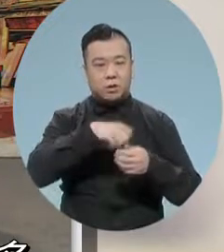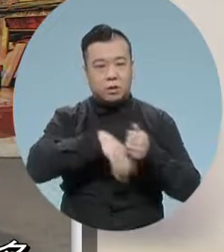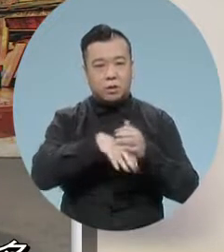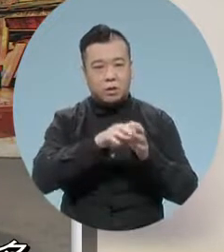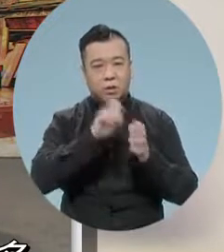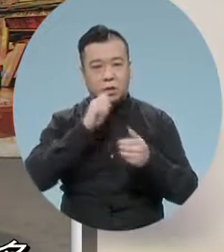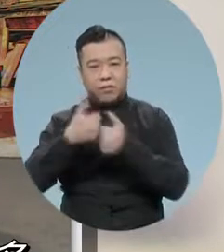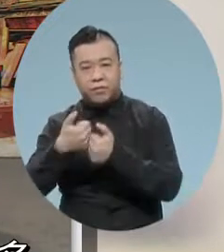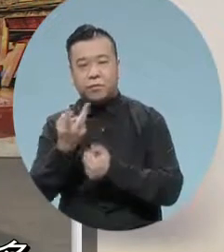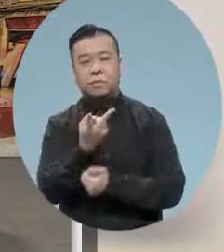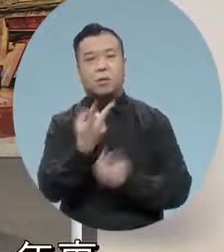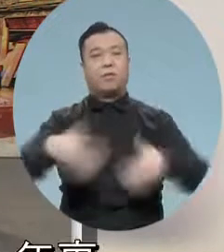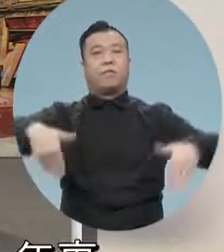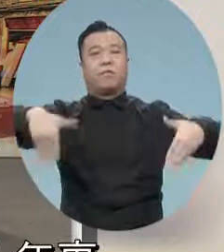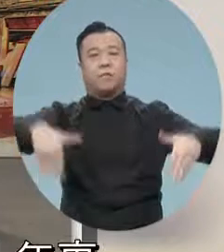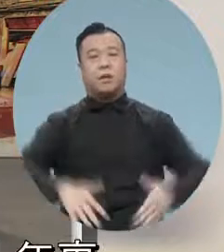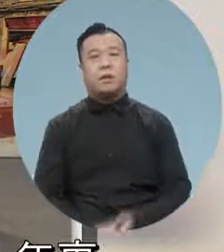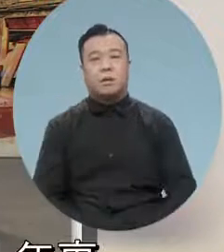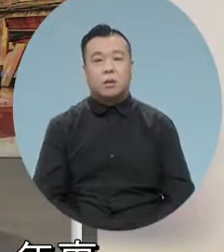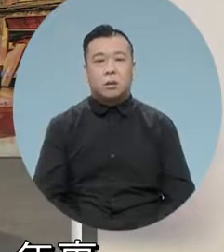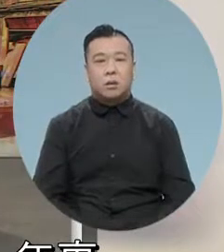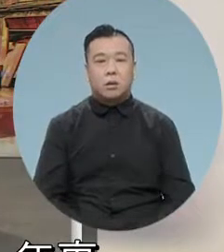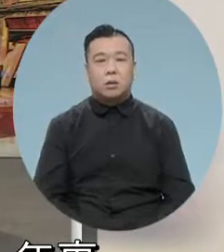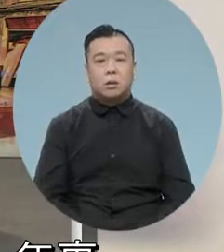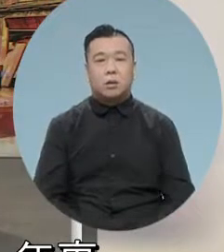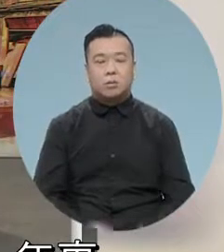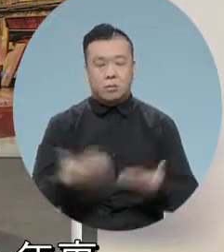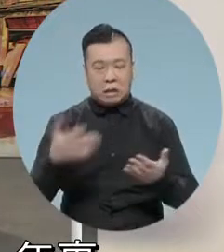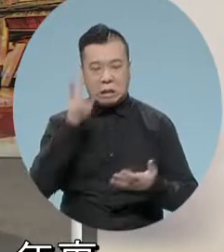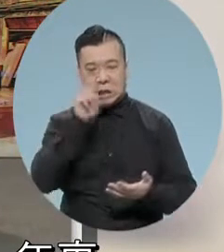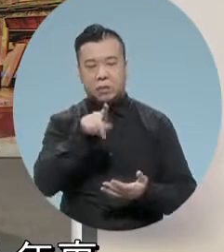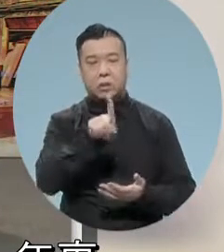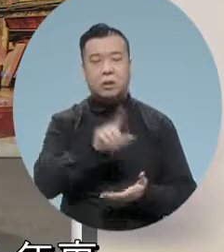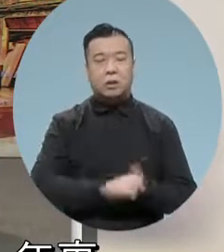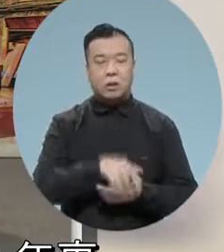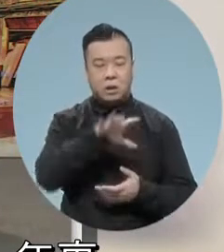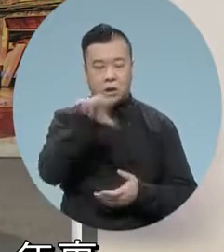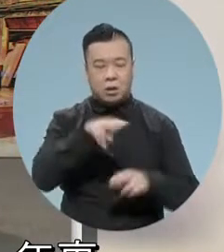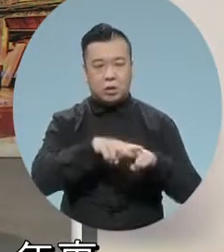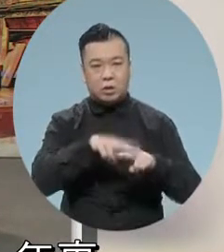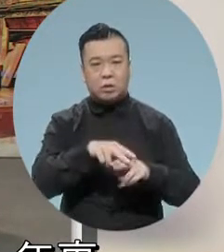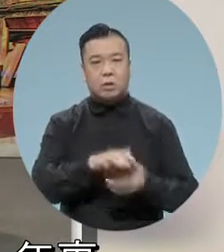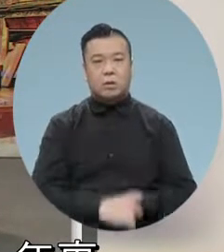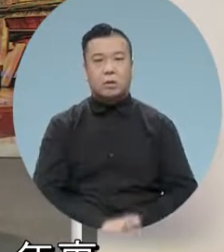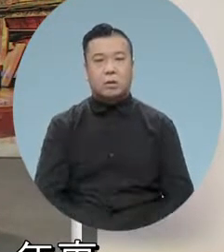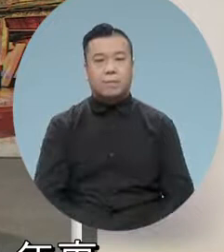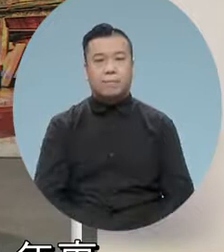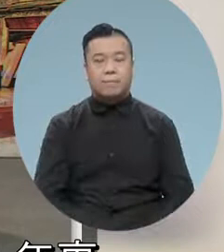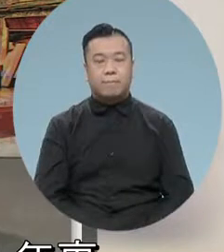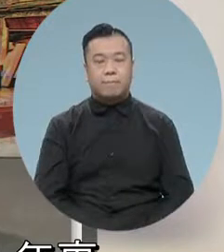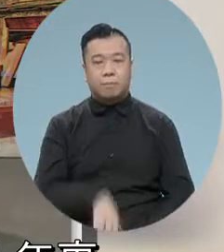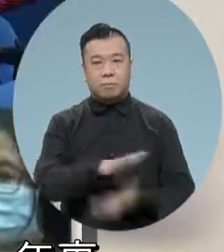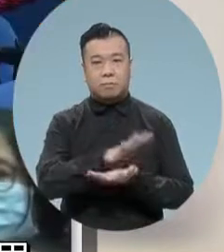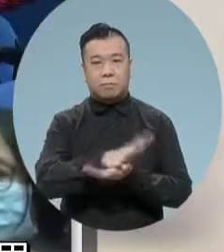一部婚姻法，是這麼多了。所以說其實我們可以看到呢，整個國家呢 在